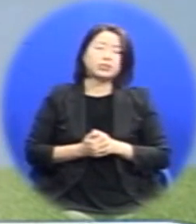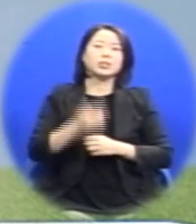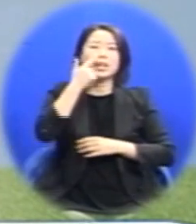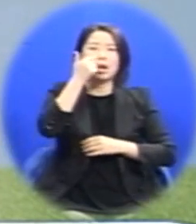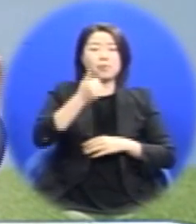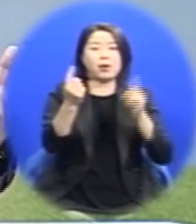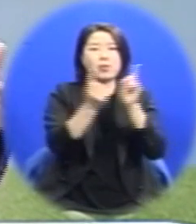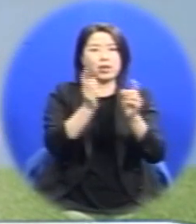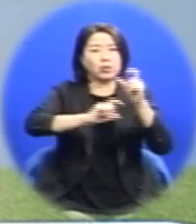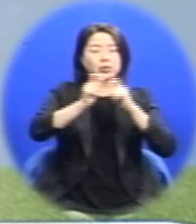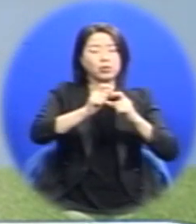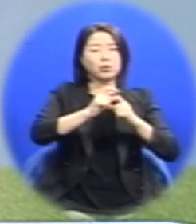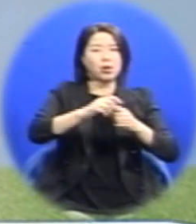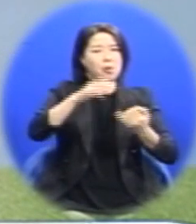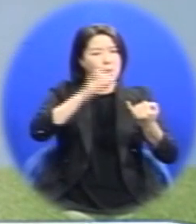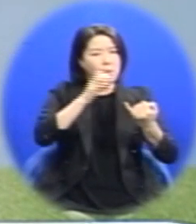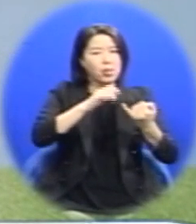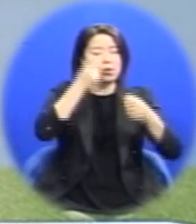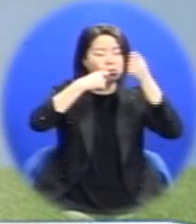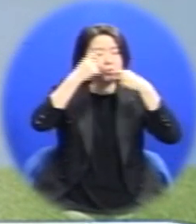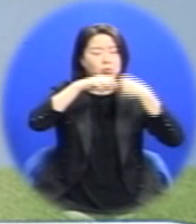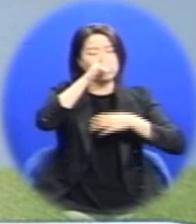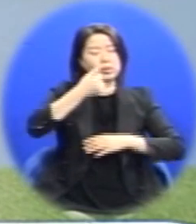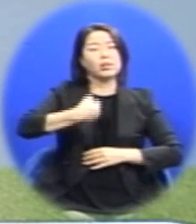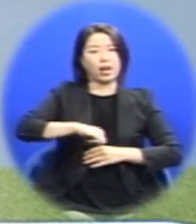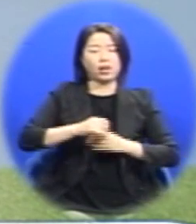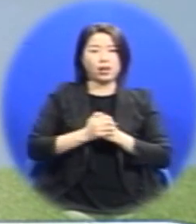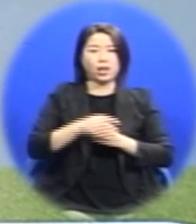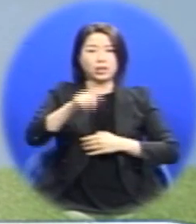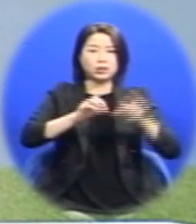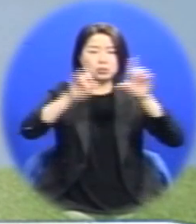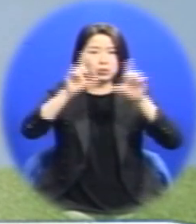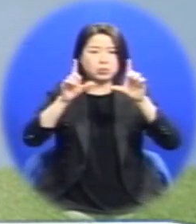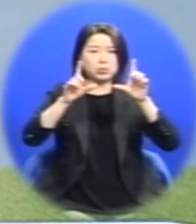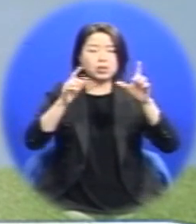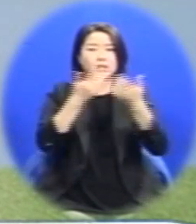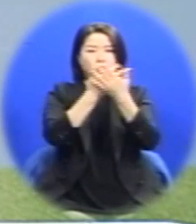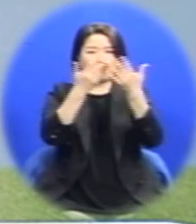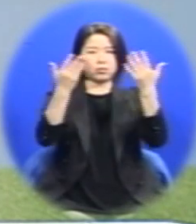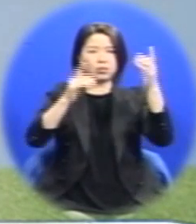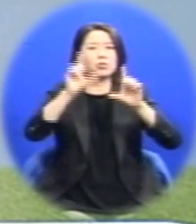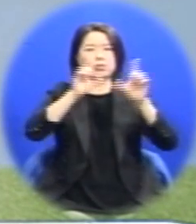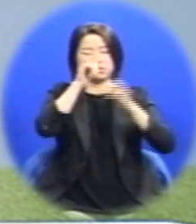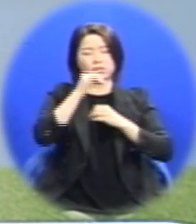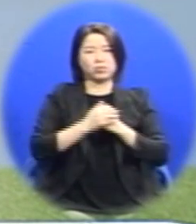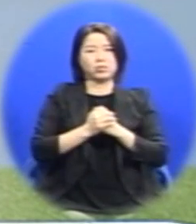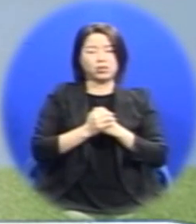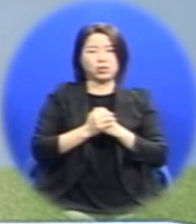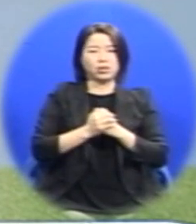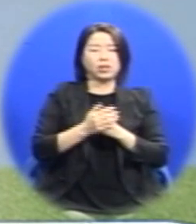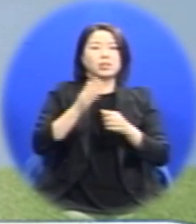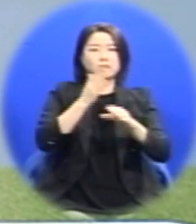아빠 만나고 더 혼나서 눈물을 흘리고 있는 딸. 그 모습이 쫙 보이는 거예요.